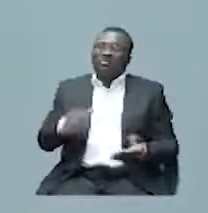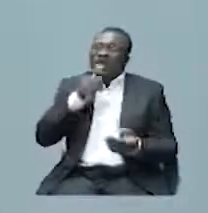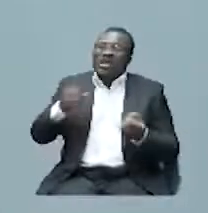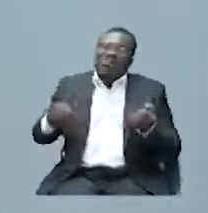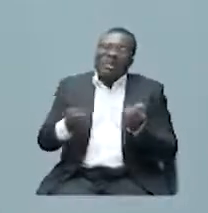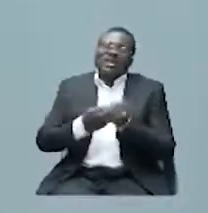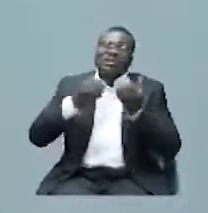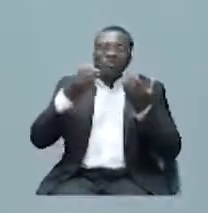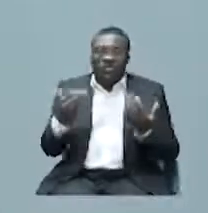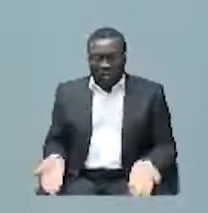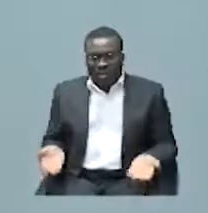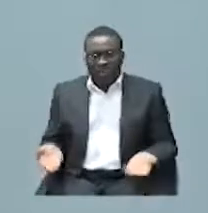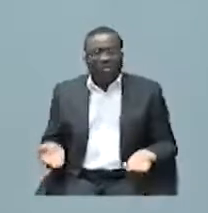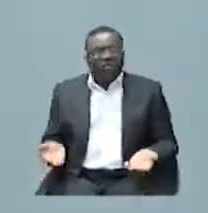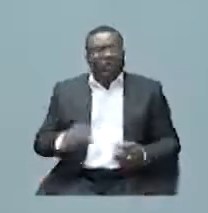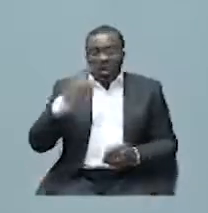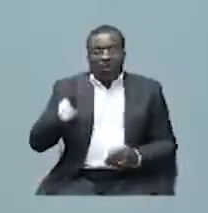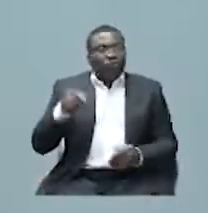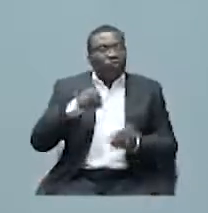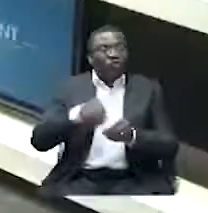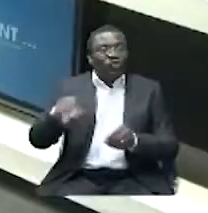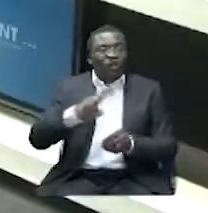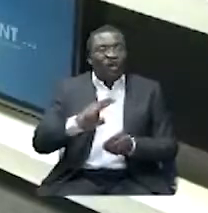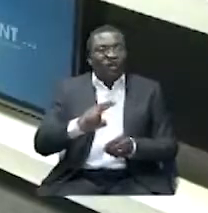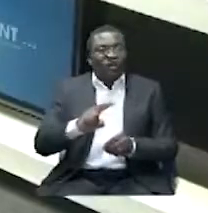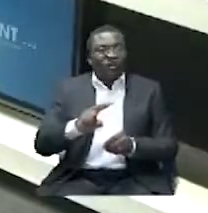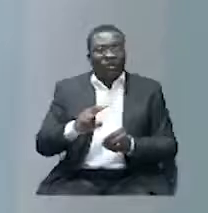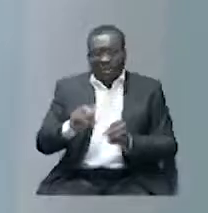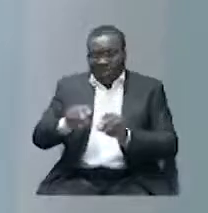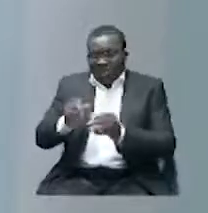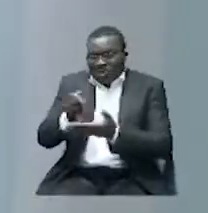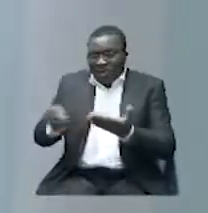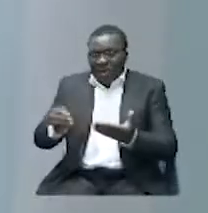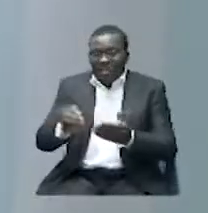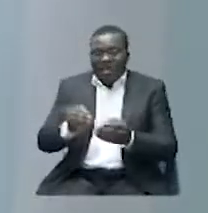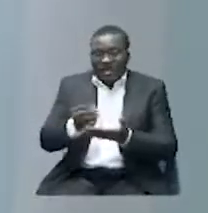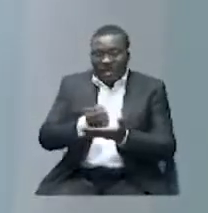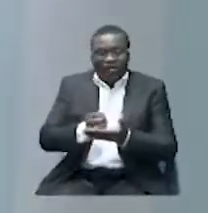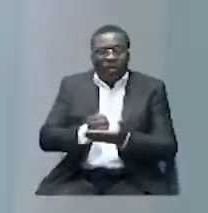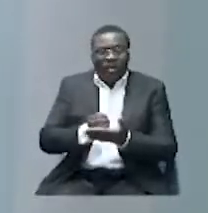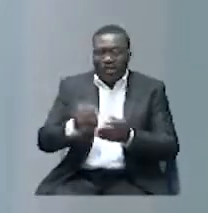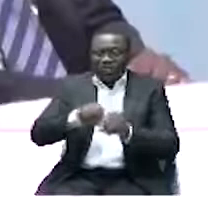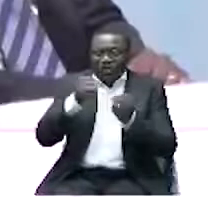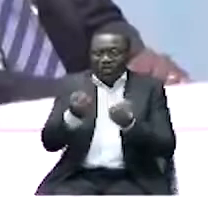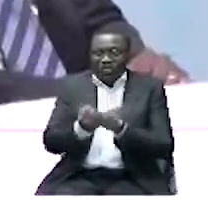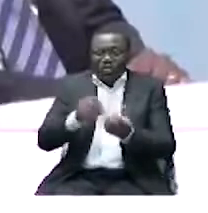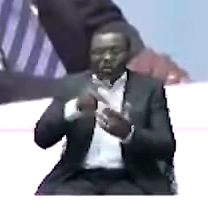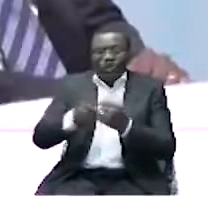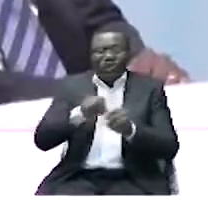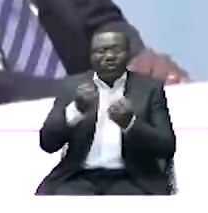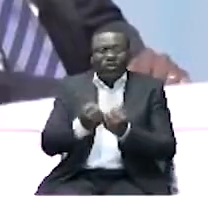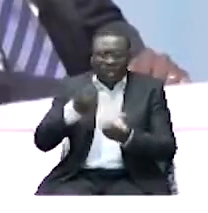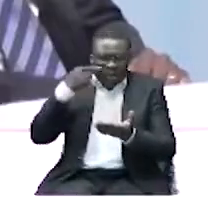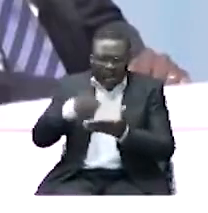clientélisme, c'est du populisme. D'accord. Toujours dans le volet économique de votre projet de société, on a constaté que par